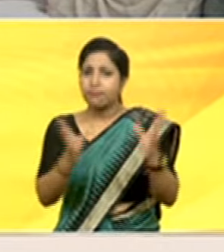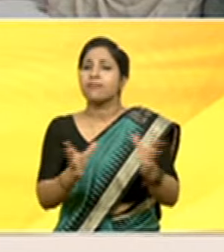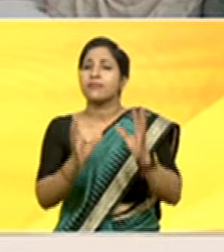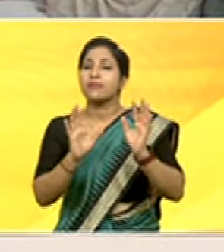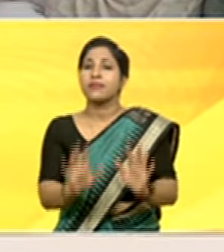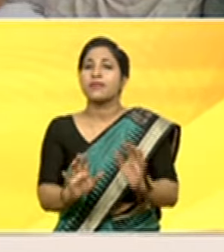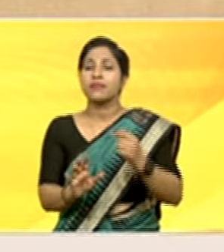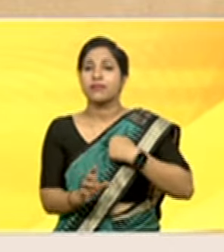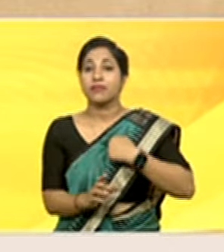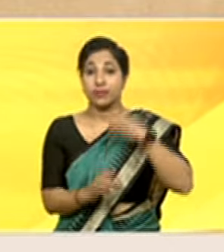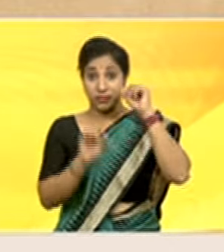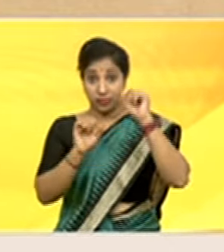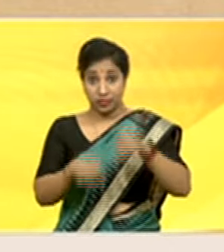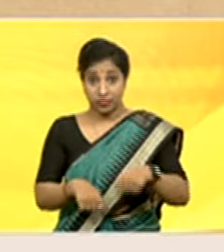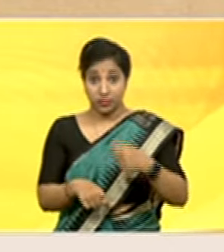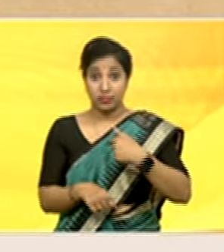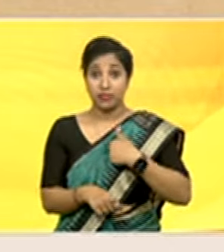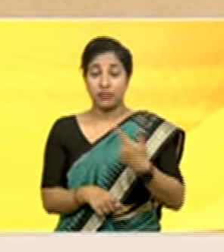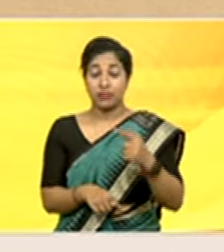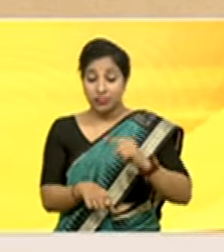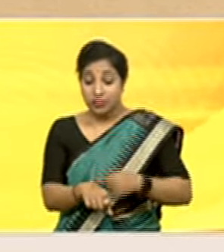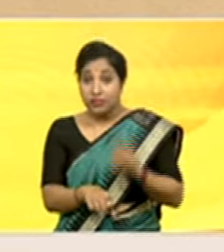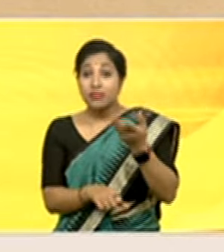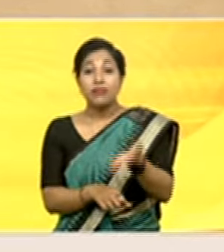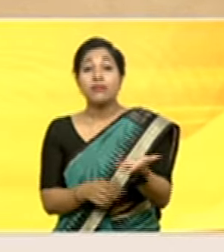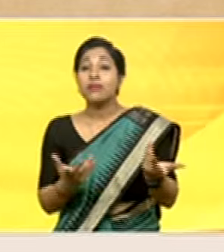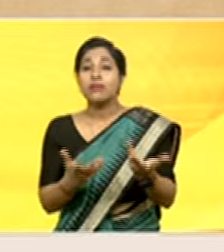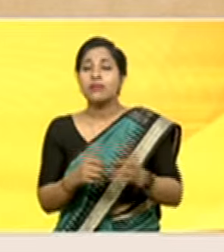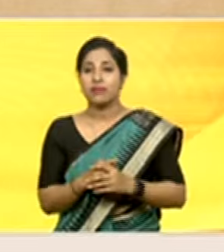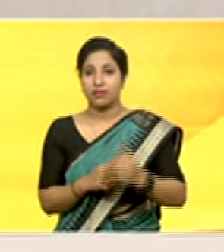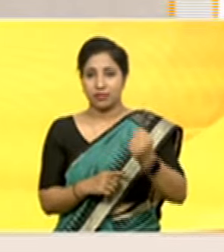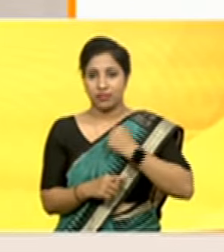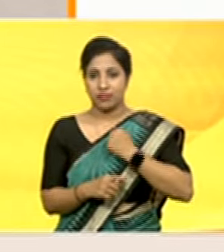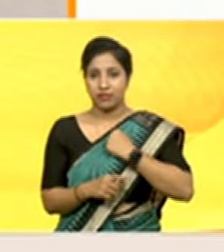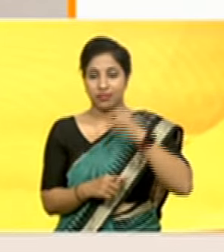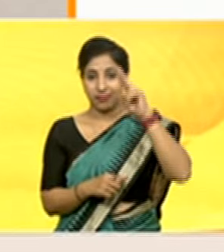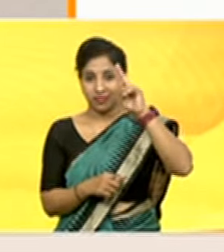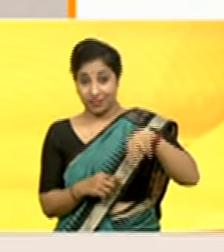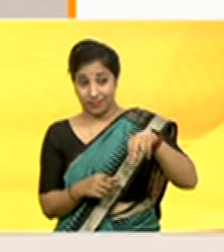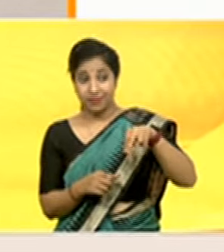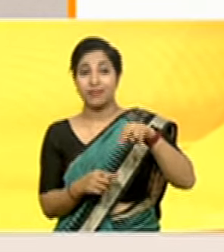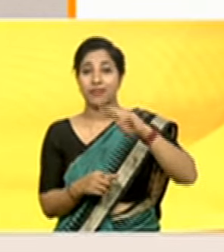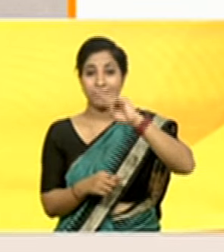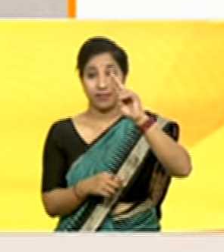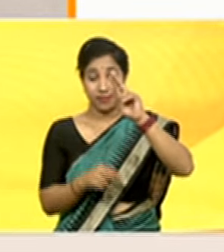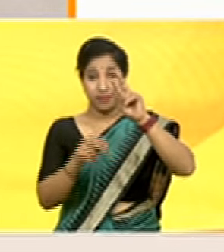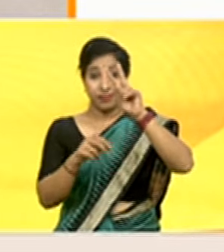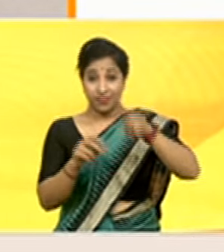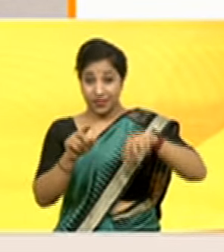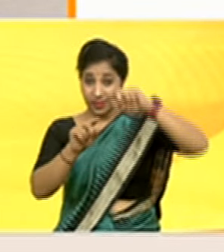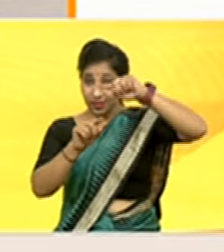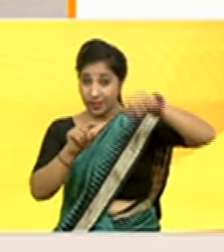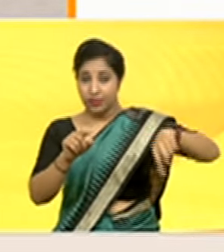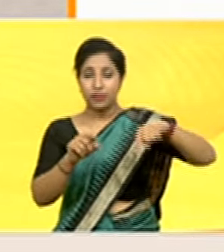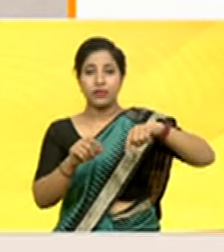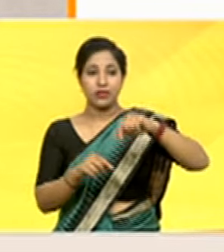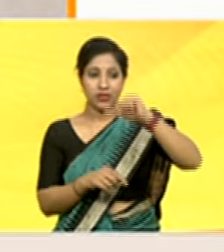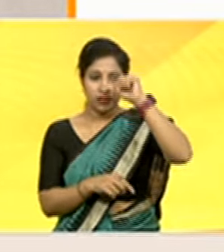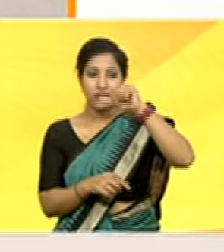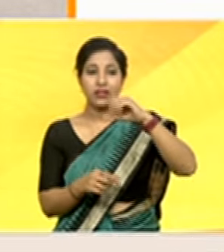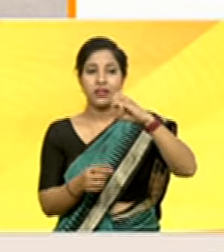और हाँ इस बार हमारा हैश्टेग चियर फर भारत है